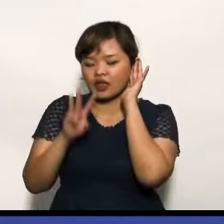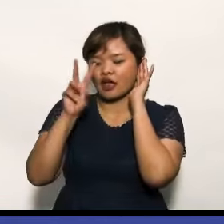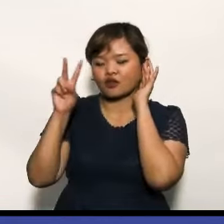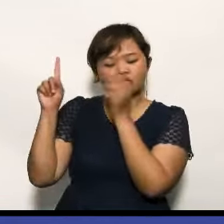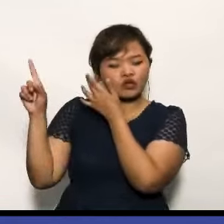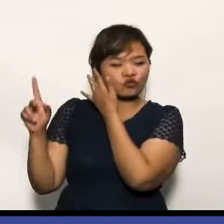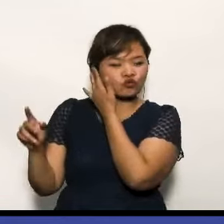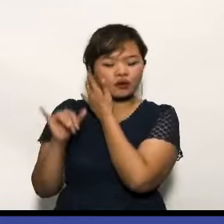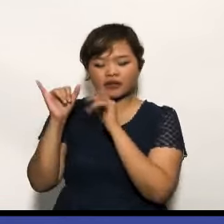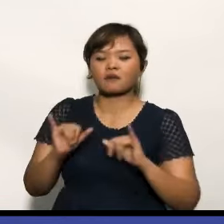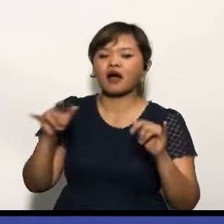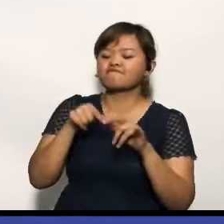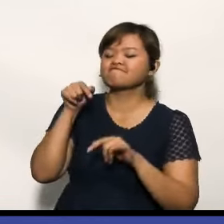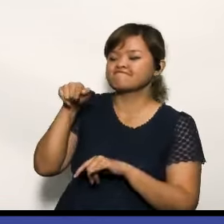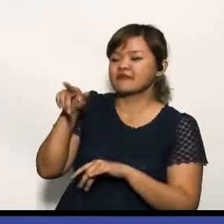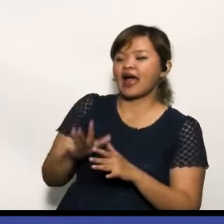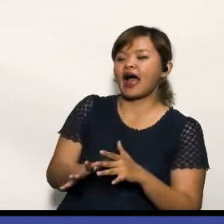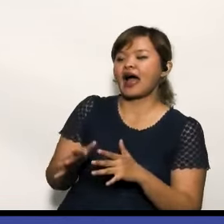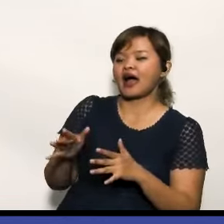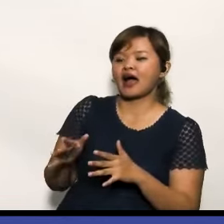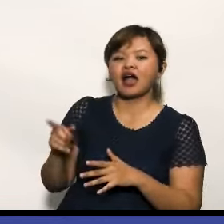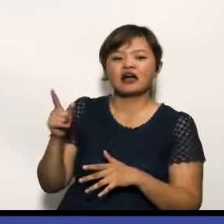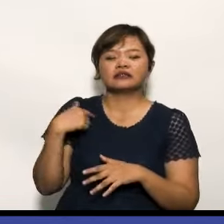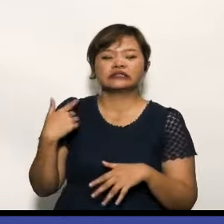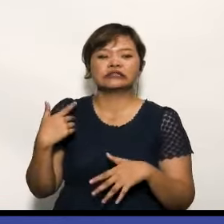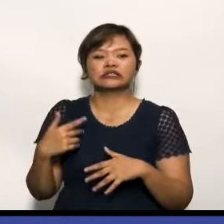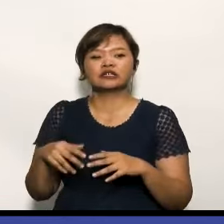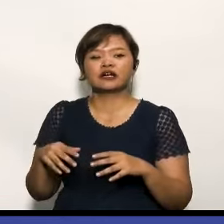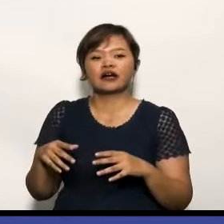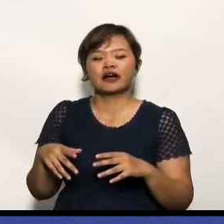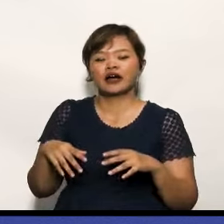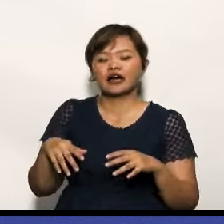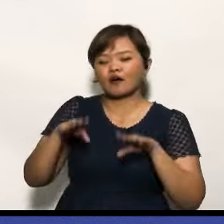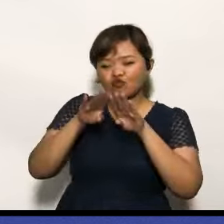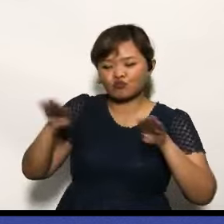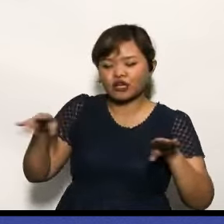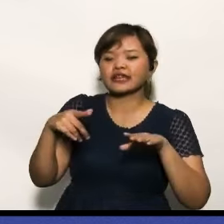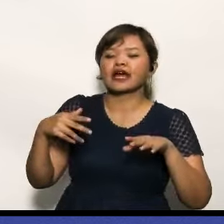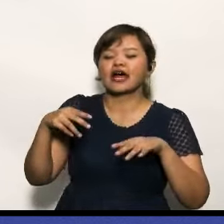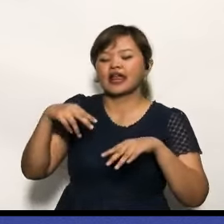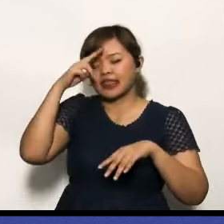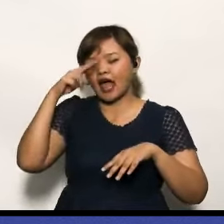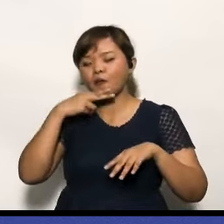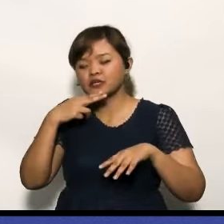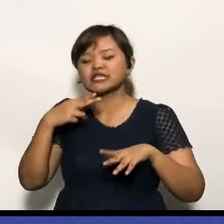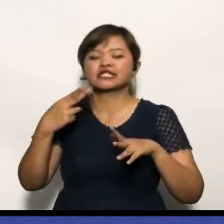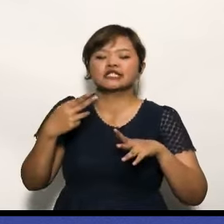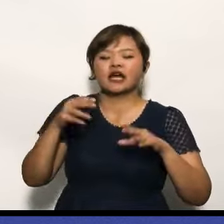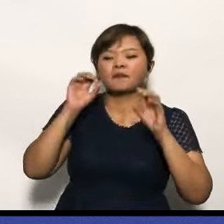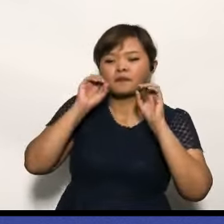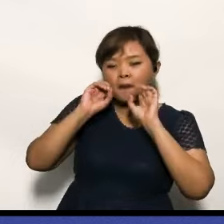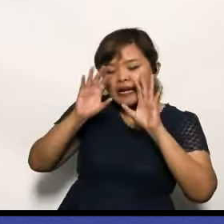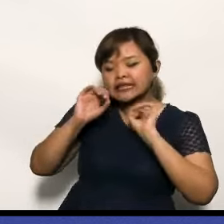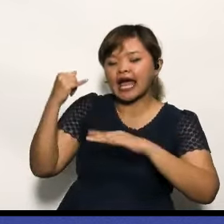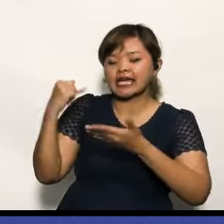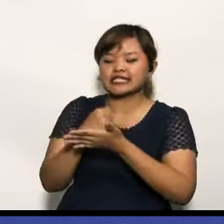Tiga, dua, satu, sama-sama kita baca. Dan ialah yang memberikan baik rasul-rasul maupun nabi-nabi, baik